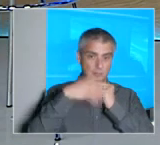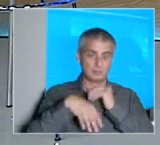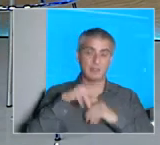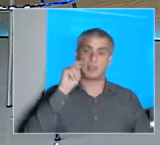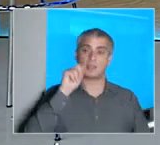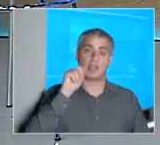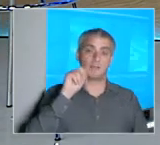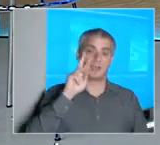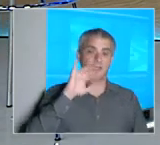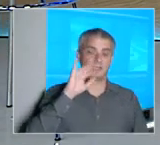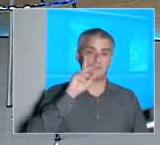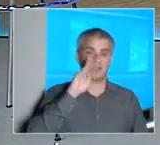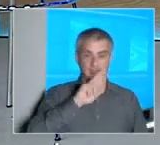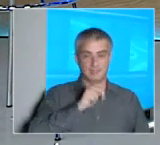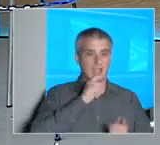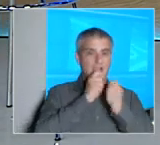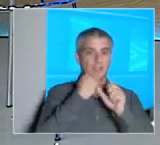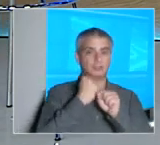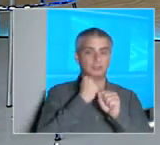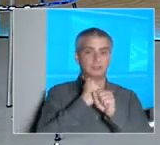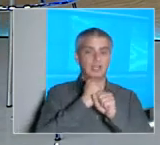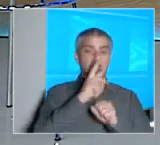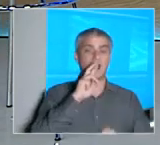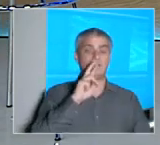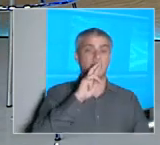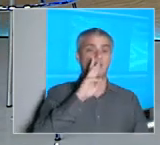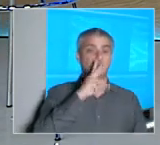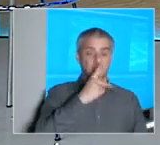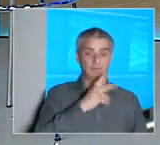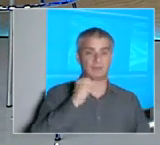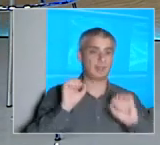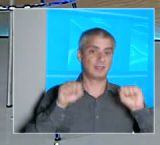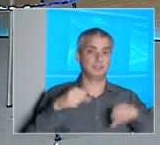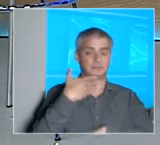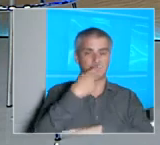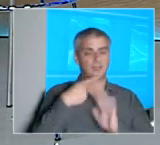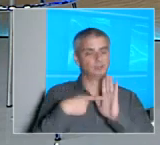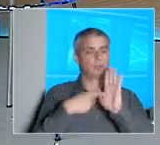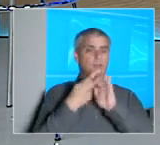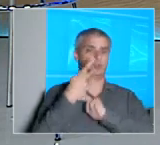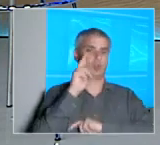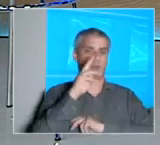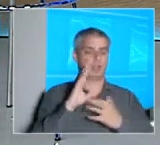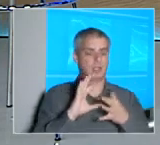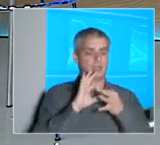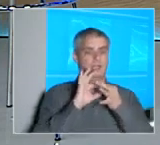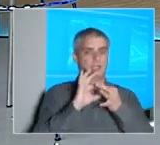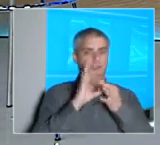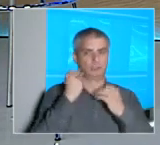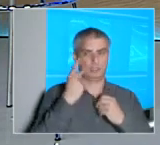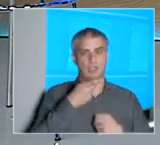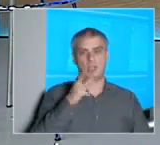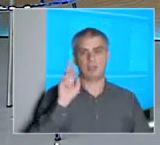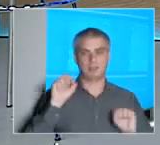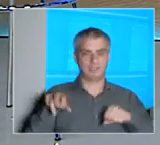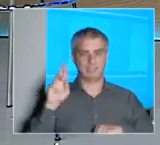מנחמה ריבלין. הנה קטע מרעיון שערך רפי רשף עם נשיא המדינה, שמראה אולי יותר מכל את הקשר העמוק שהיה בין